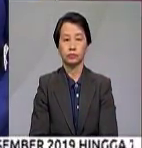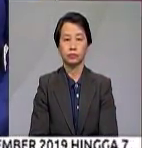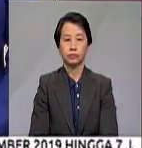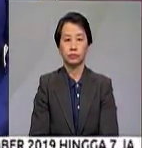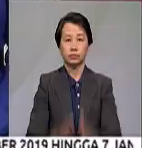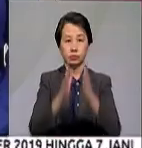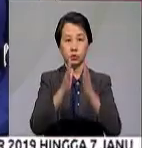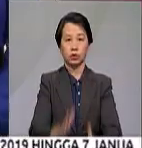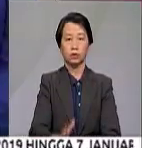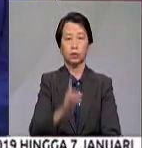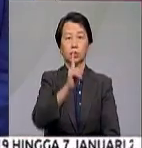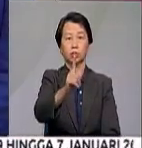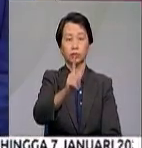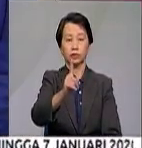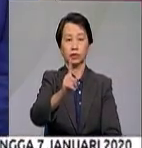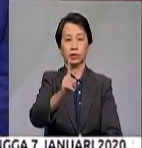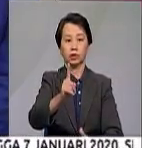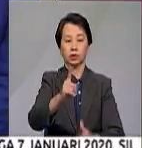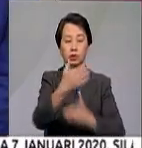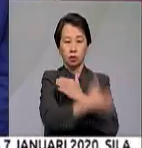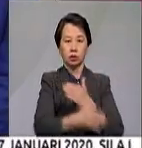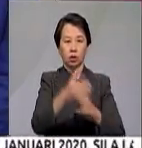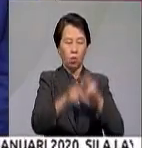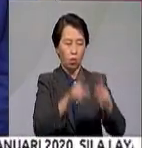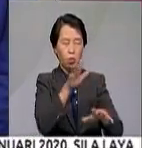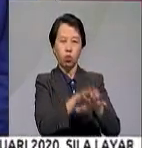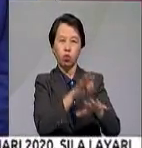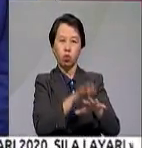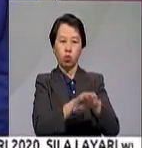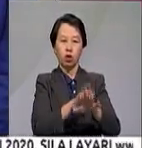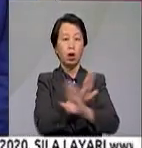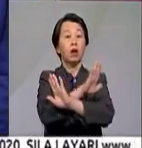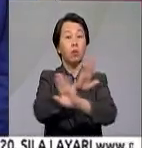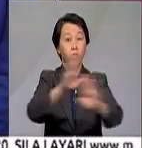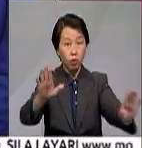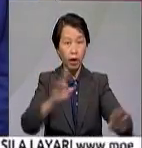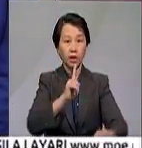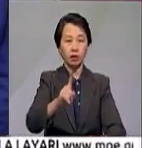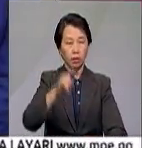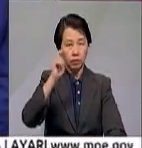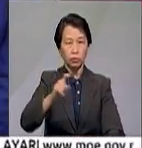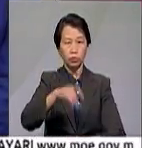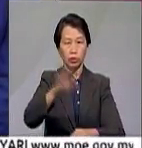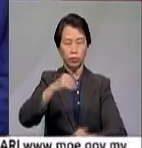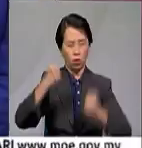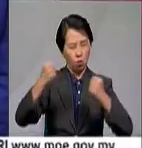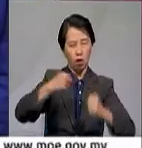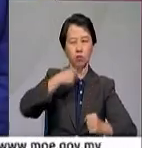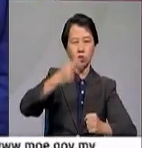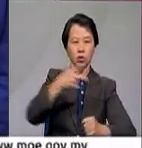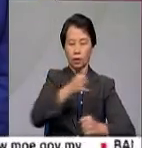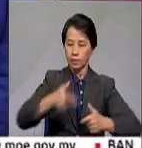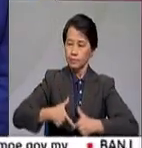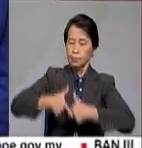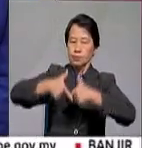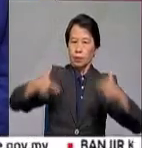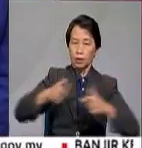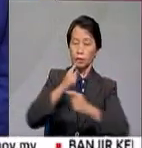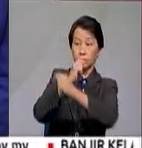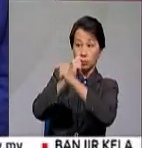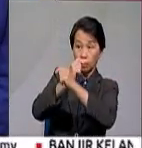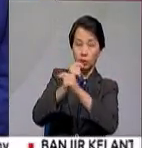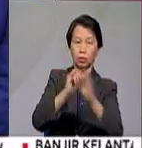Umat Islam khususnya di negara yang majoriti penduduknya bukan Islam perlu lebih lantang dan berani dalam